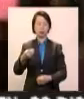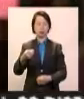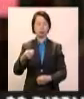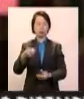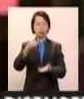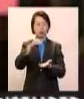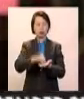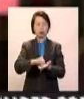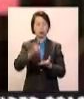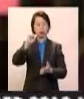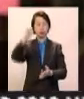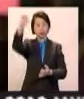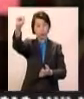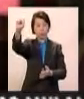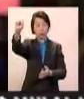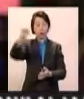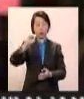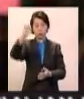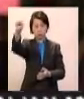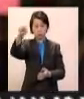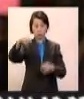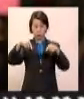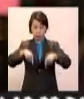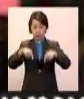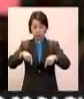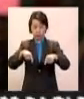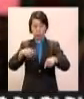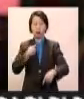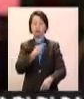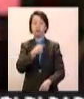Di Sabah ini kita tahu